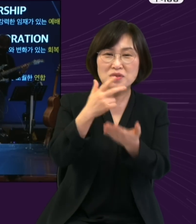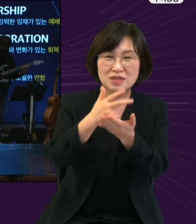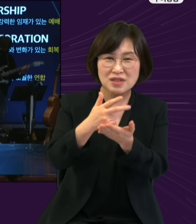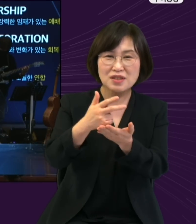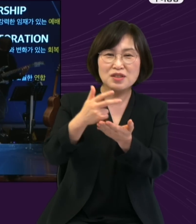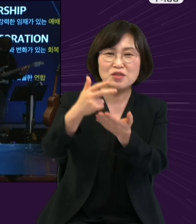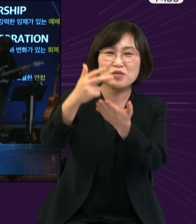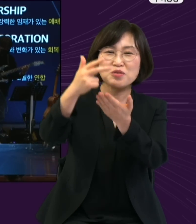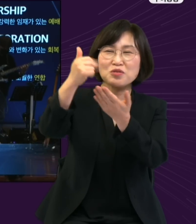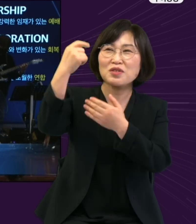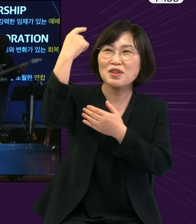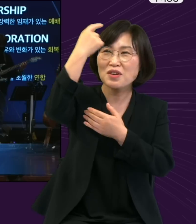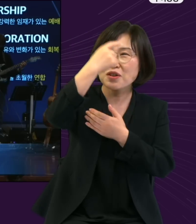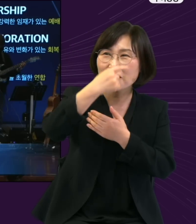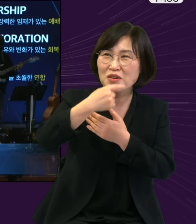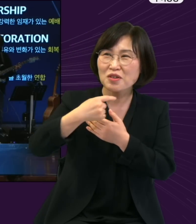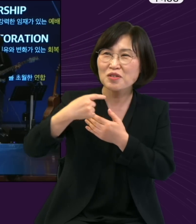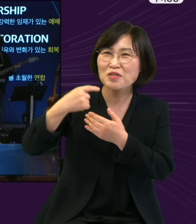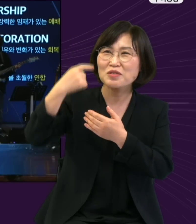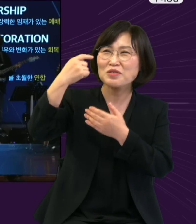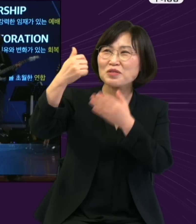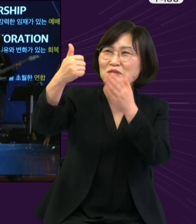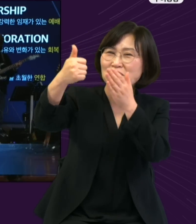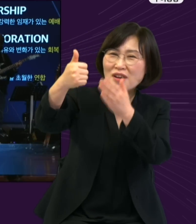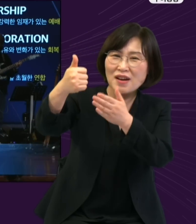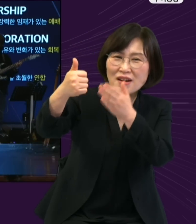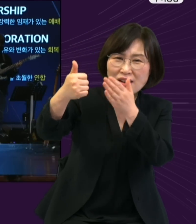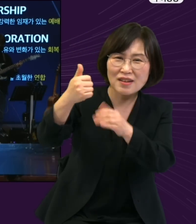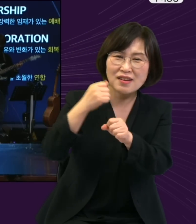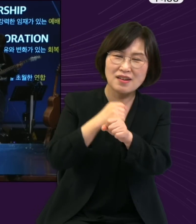주의 얼굴 구하게